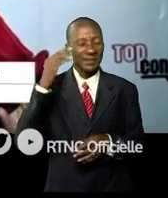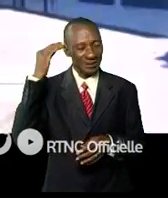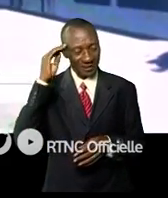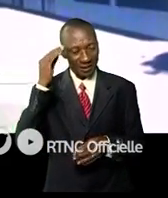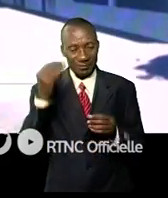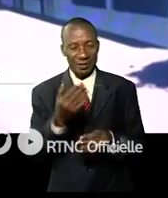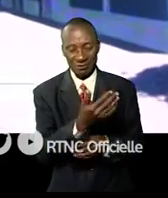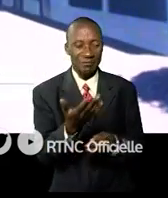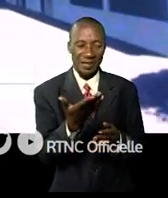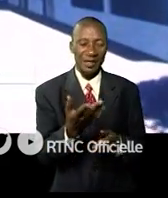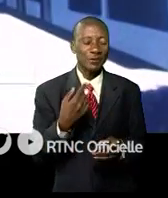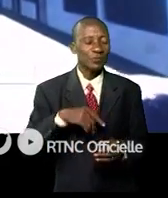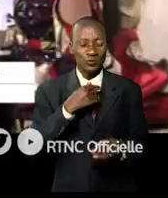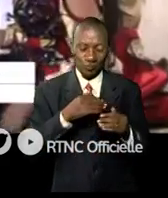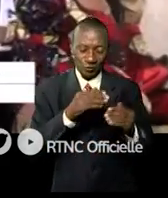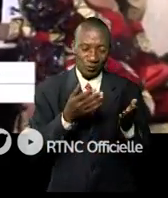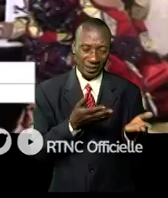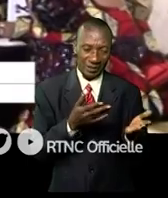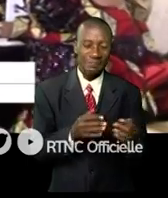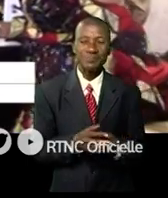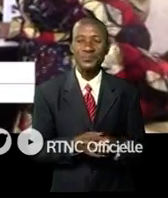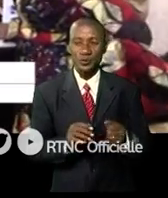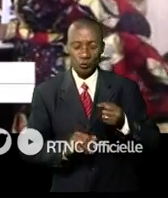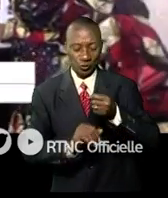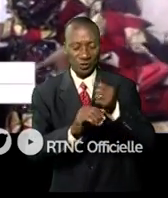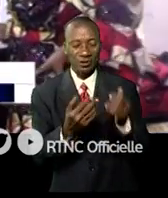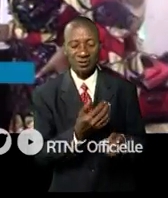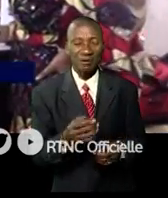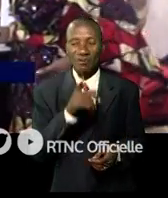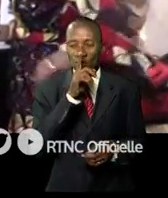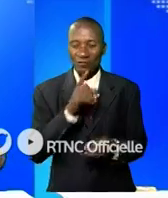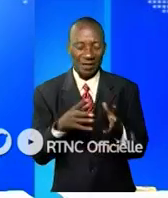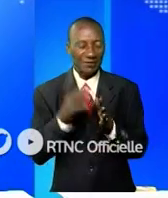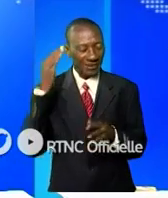réussite. Ensemble pour soutenir les enfants orphelins du sida.